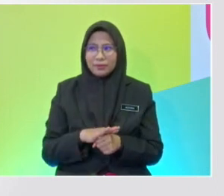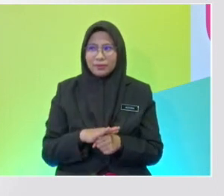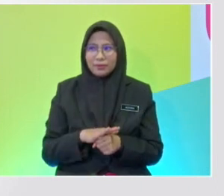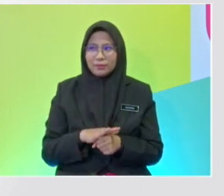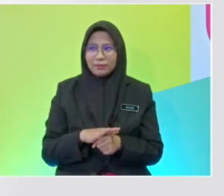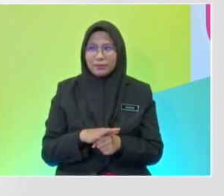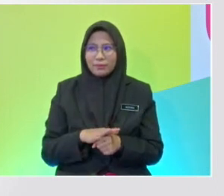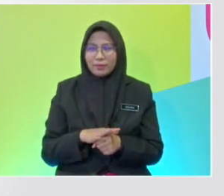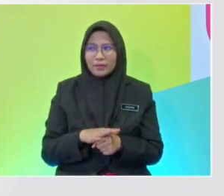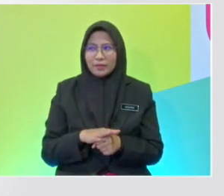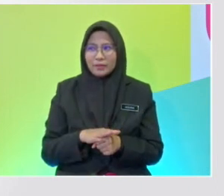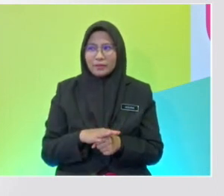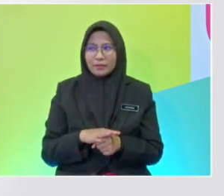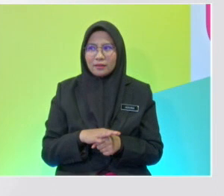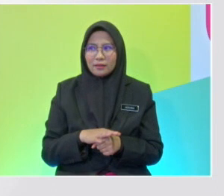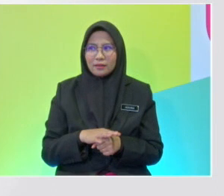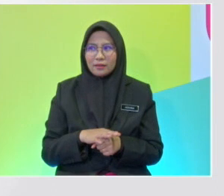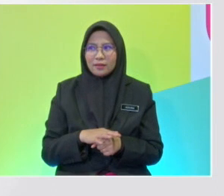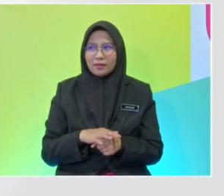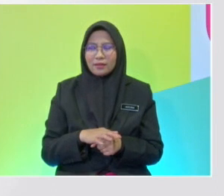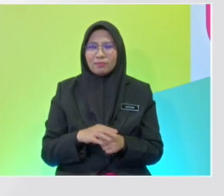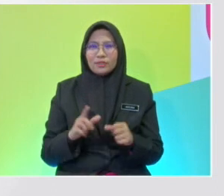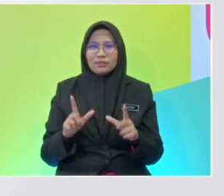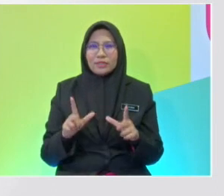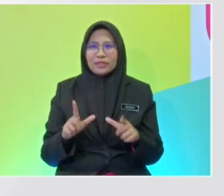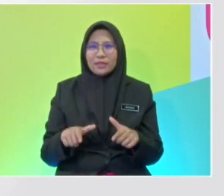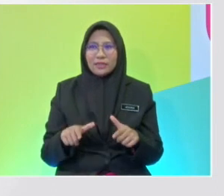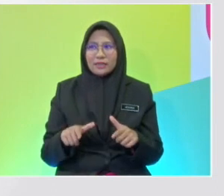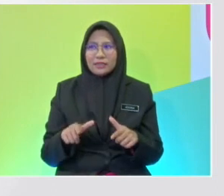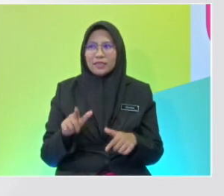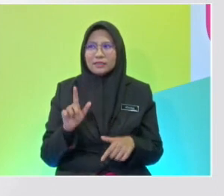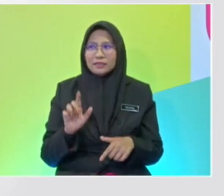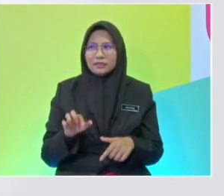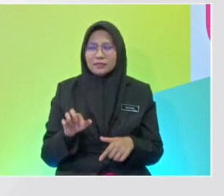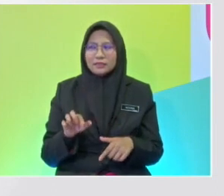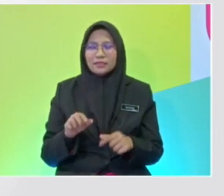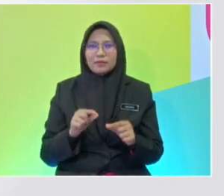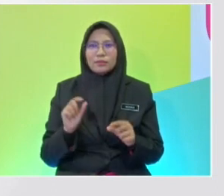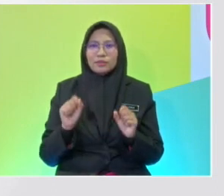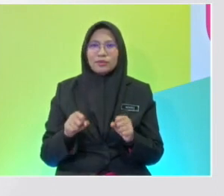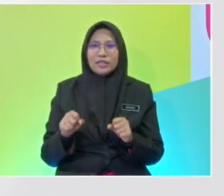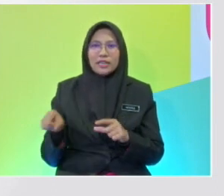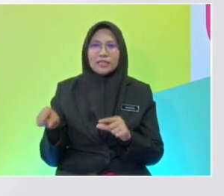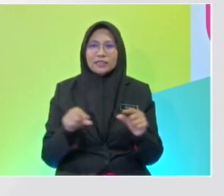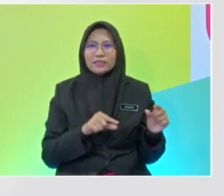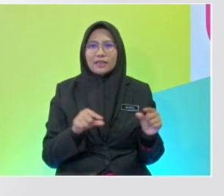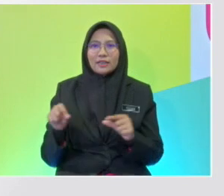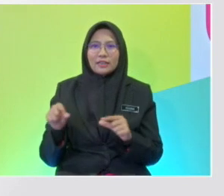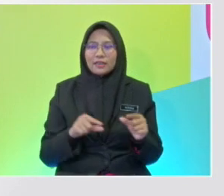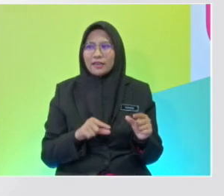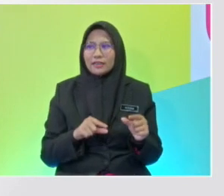Ambon Letakkan nilai Sisi kepada tiga Lucky bentuk segitiga tekan ente